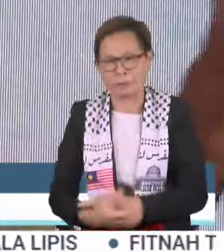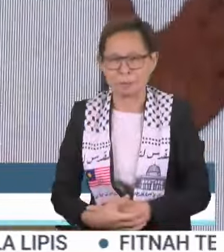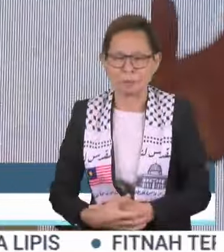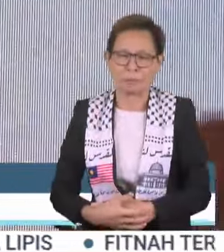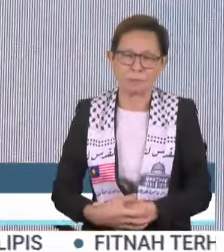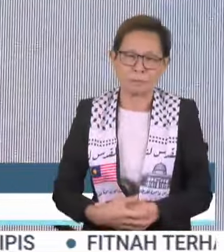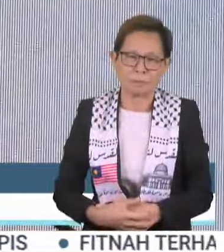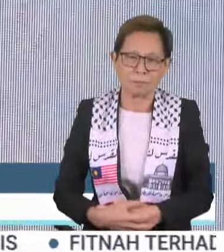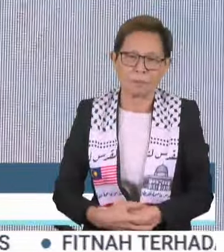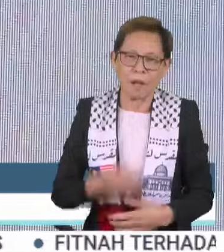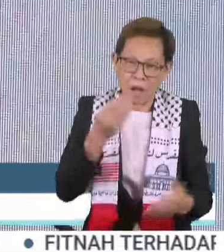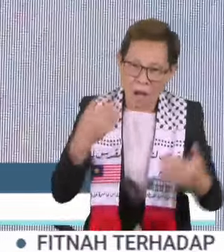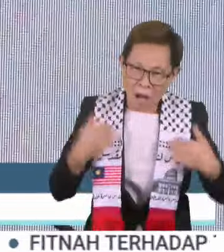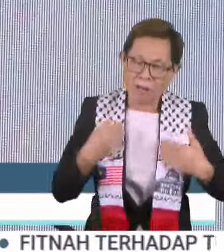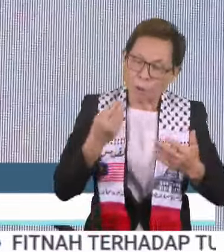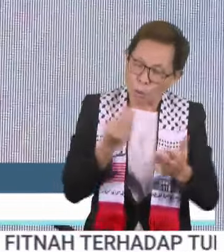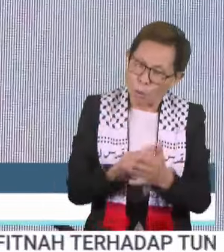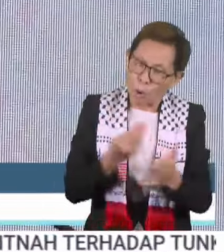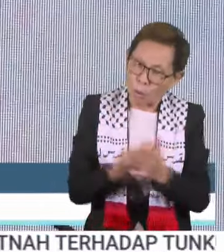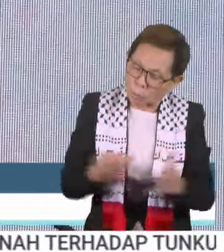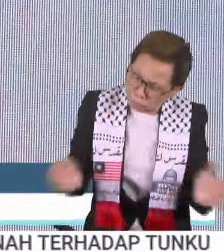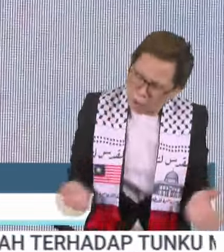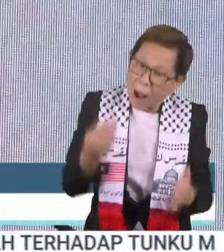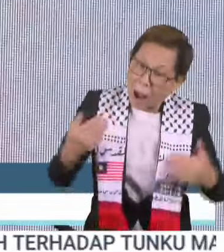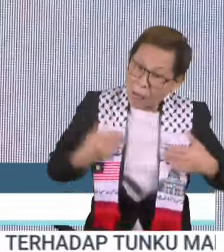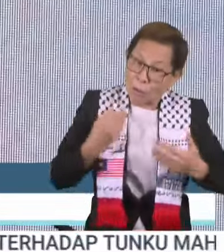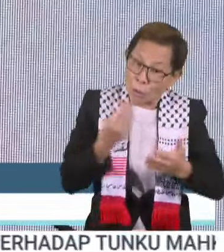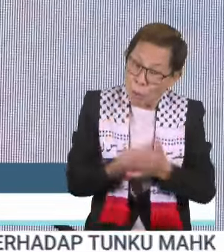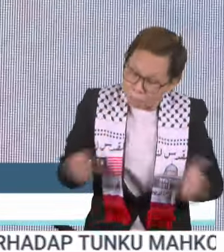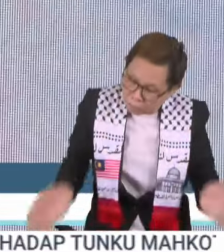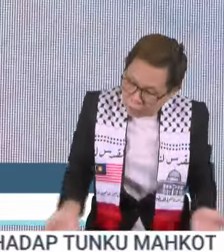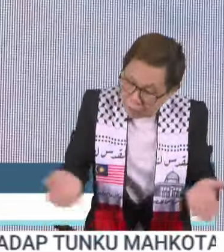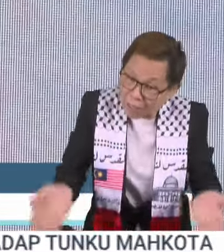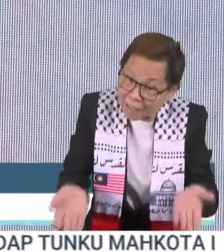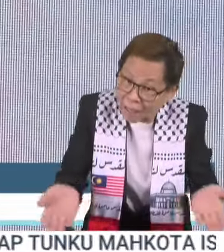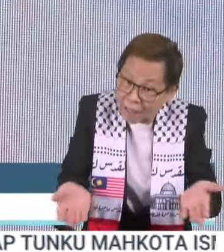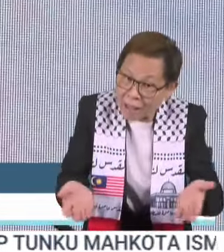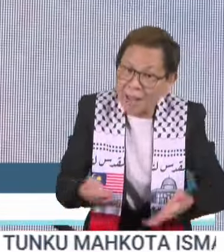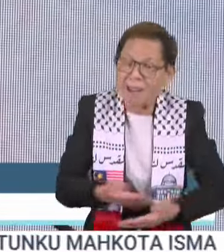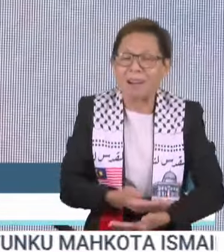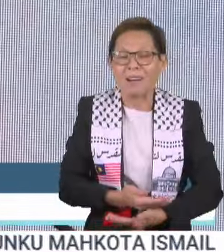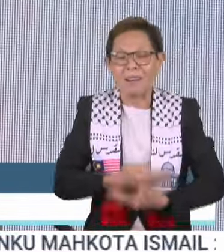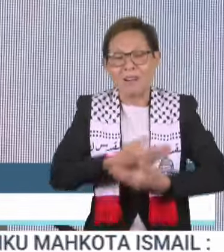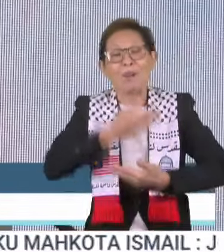Ada ruang dan galakkan supaya anak-anak muda terus